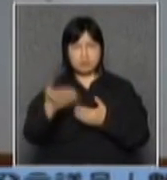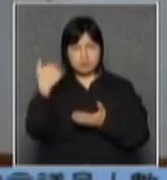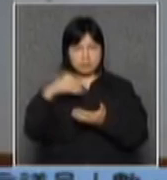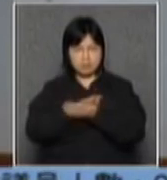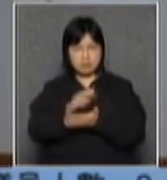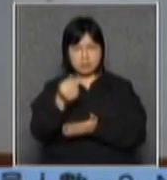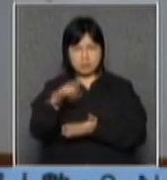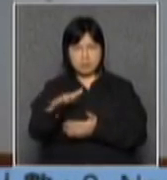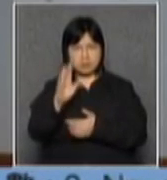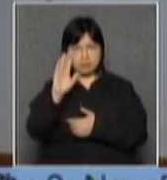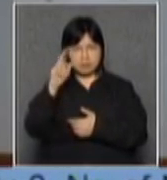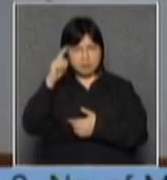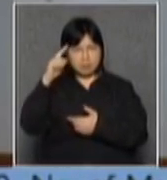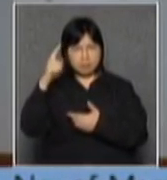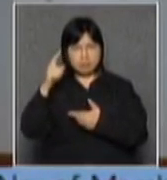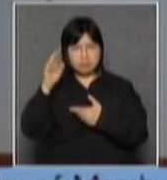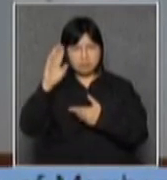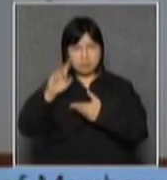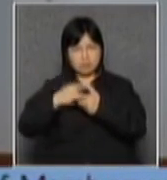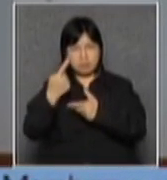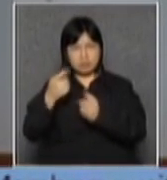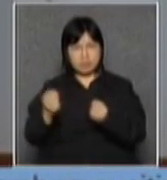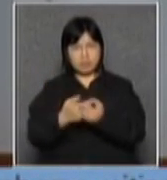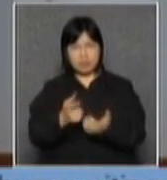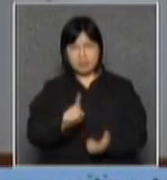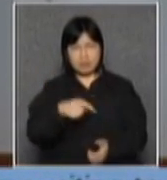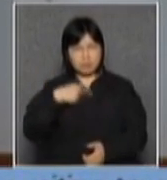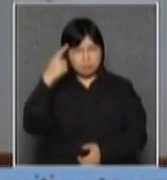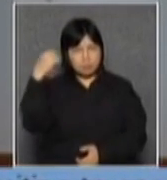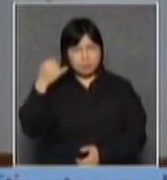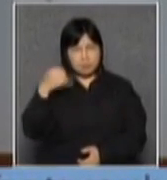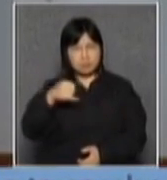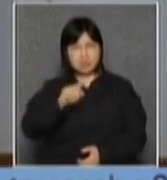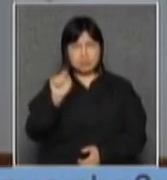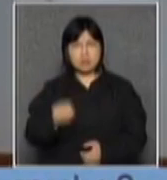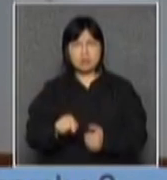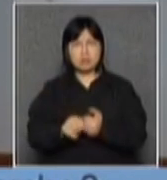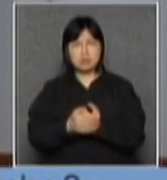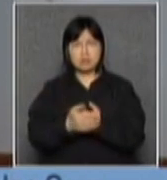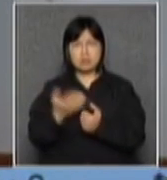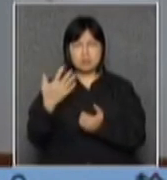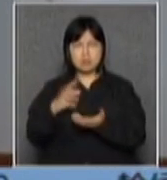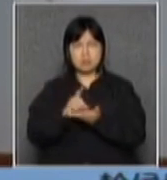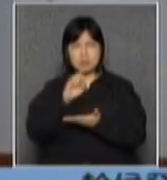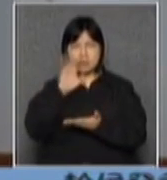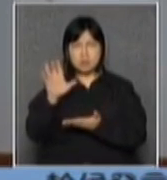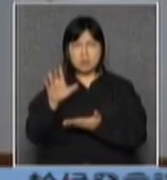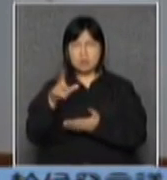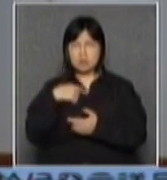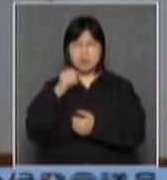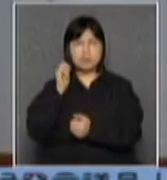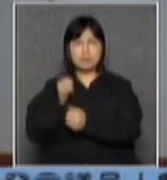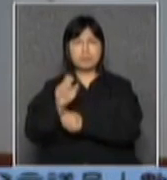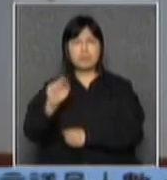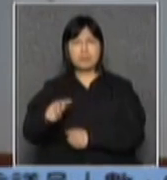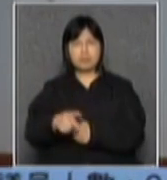點解諗唔到幾個月一個月之後發生嘅嘢咧？嗱，主席，如果舊年佢係咁講咧，我係唔會怪佢嘅，因